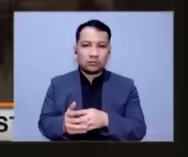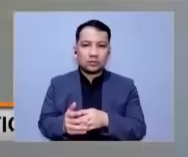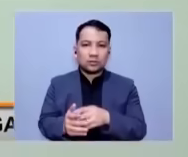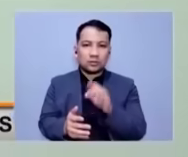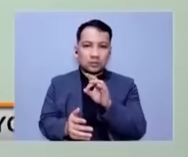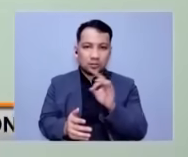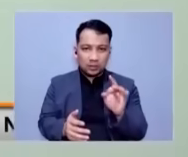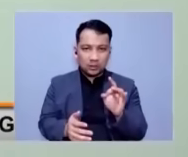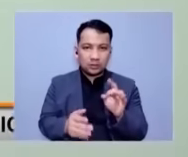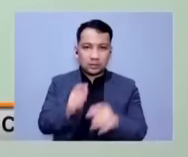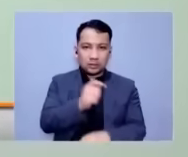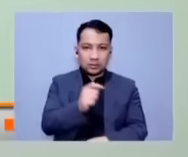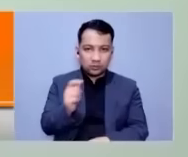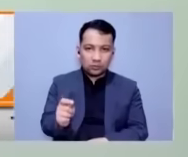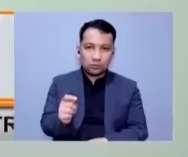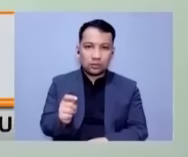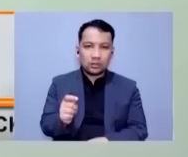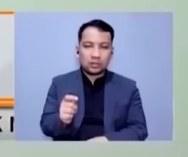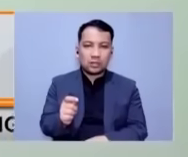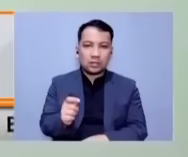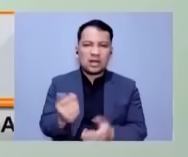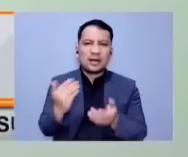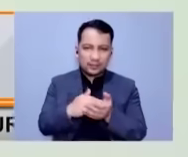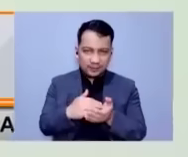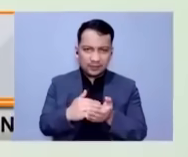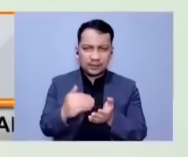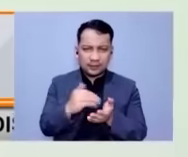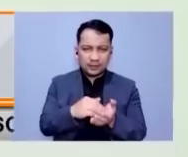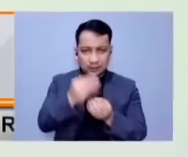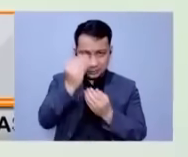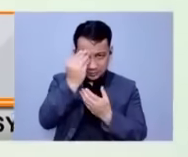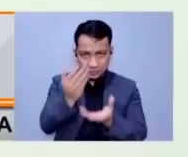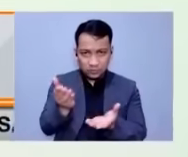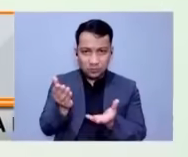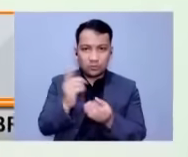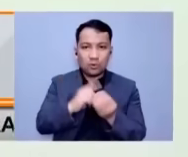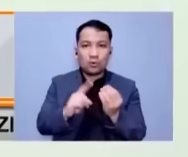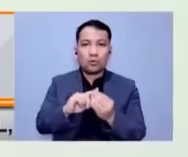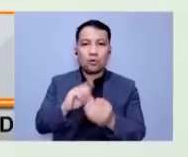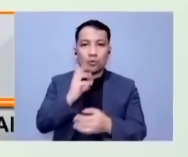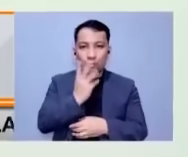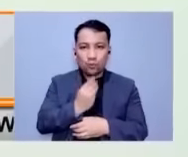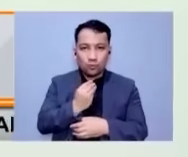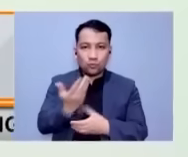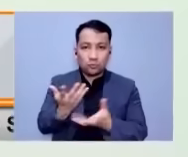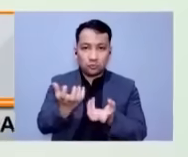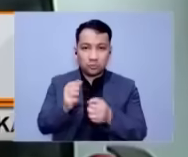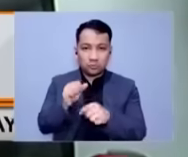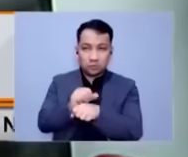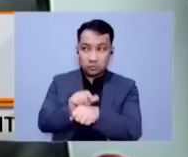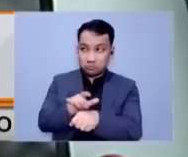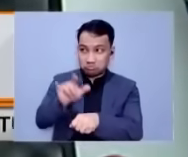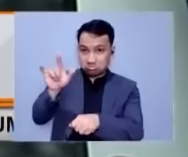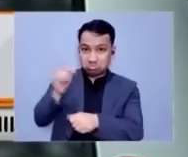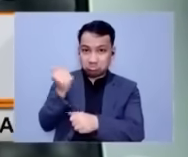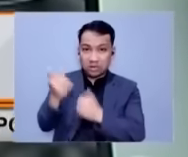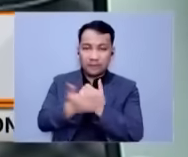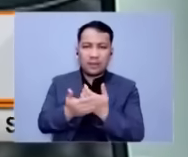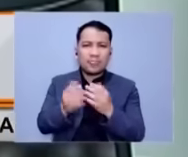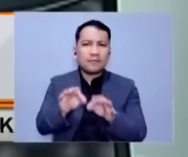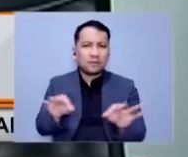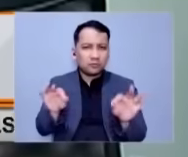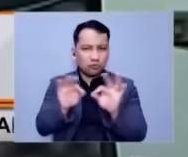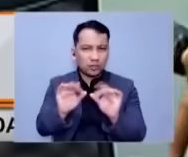TikTok. Paulit-ulit namang pinapaalala ng DMW sa mga gustong magtrabaho sa ibang bansa na siguruhing may lisensya ang